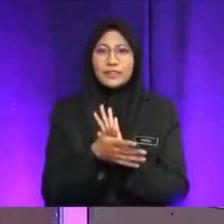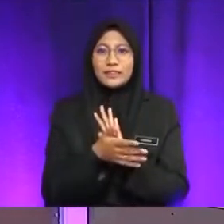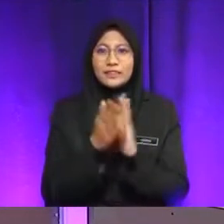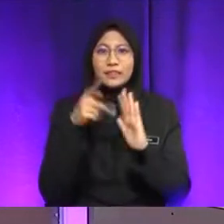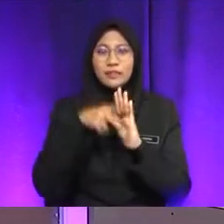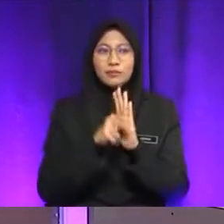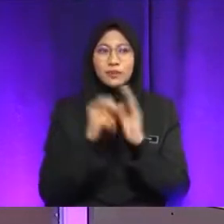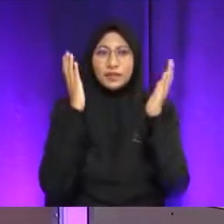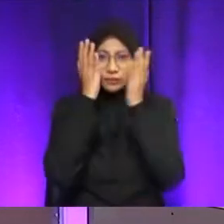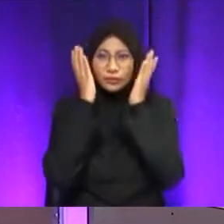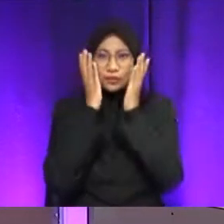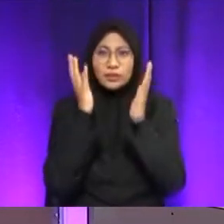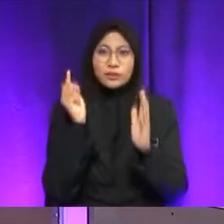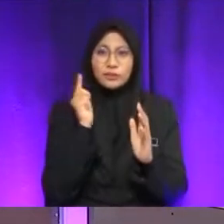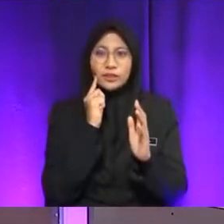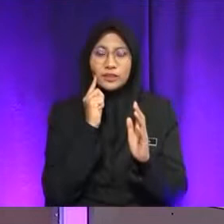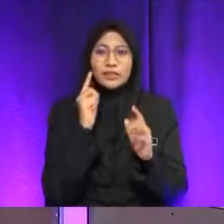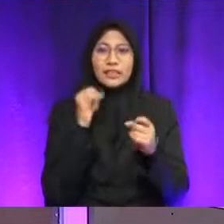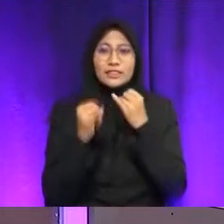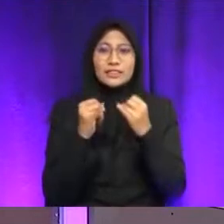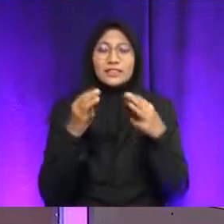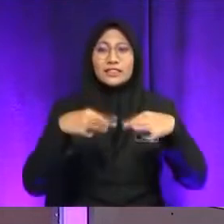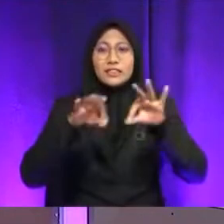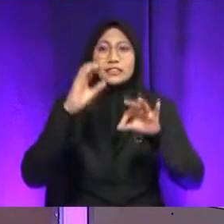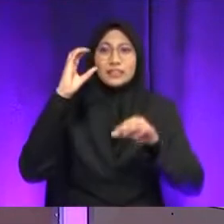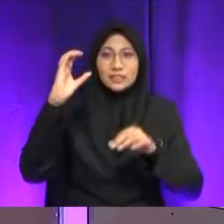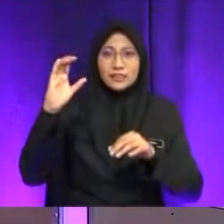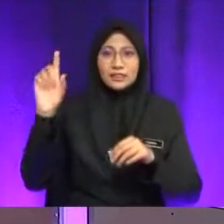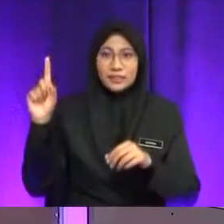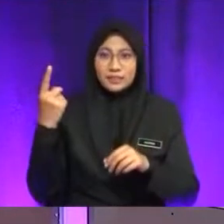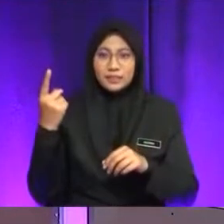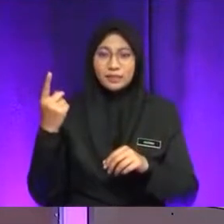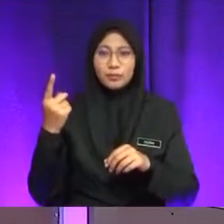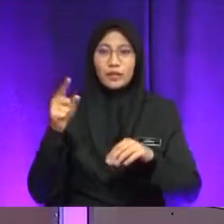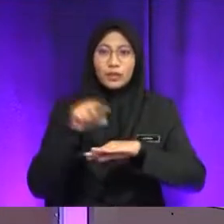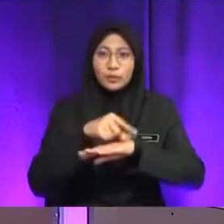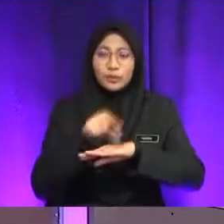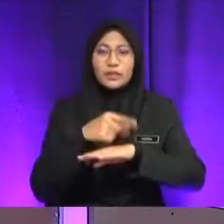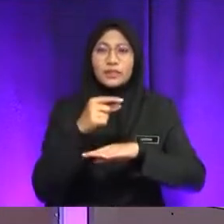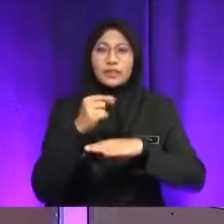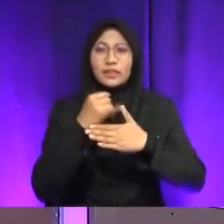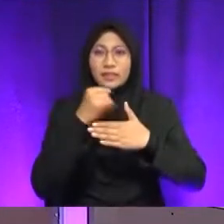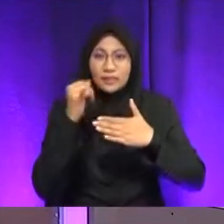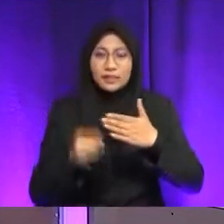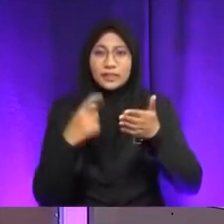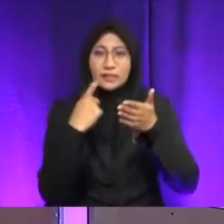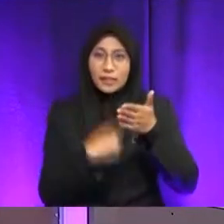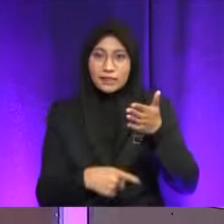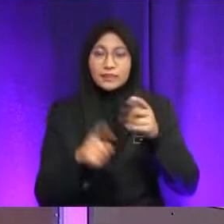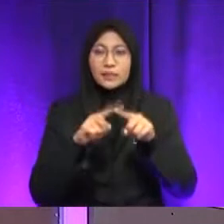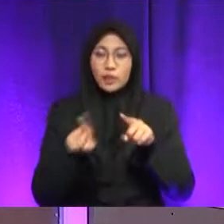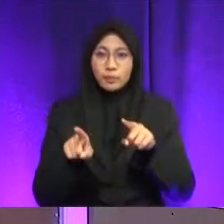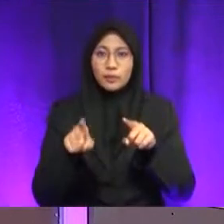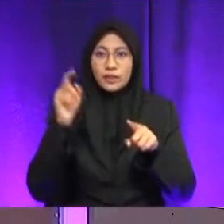di cerita tentang si saja hanya sih saja maka kita akan menggunakan rumus indeks harga Namun kita perlu tahu harga